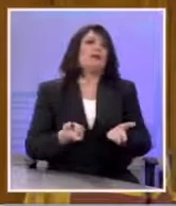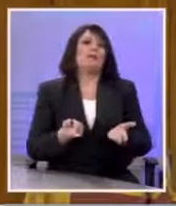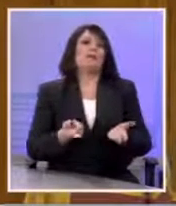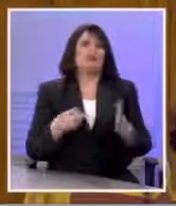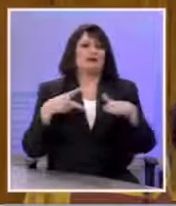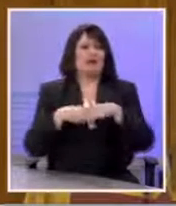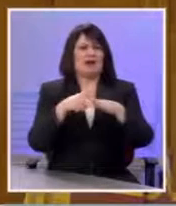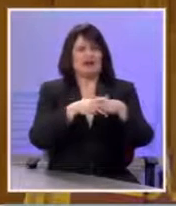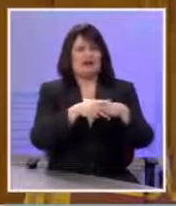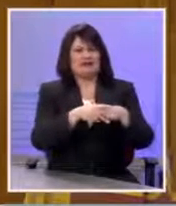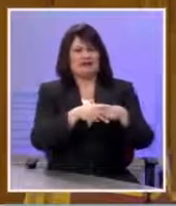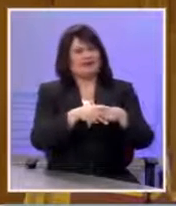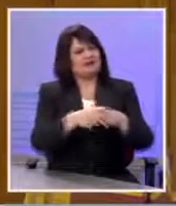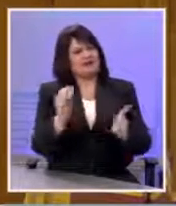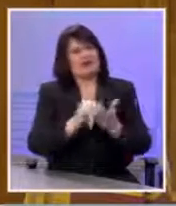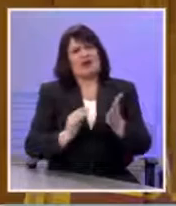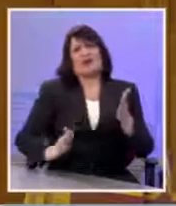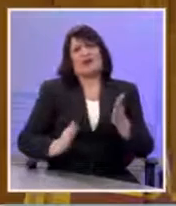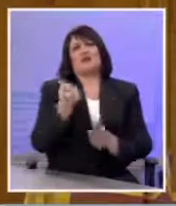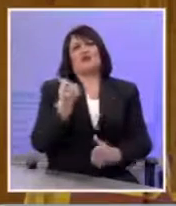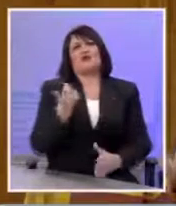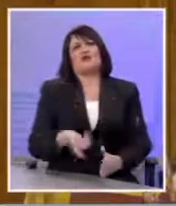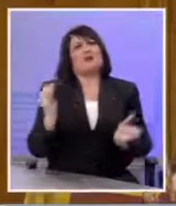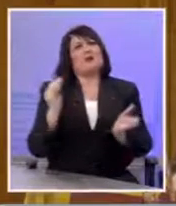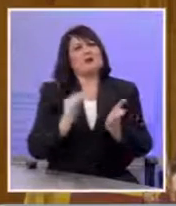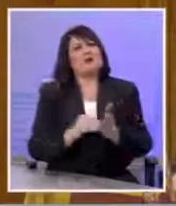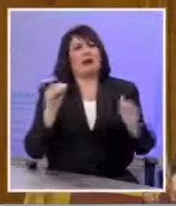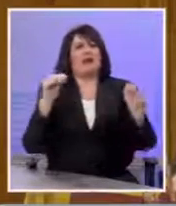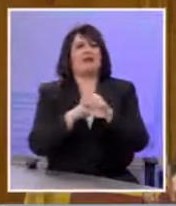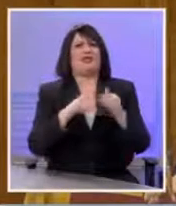τράπεζες, ούτε για επανεκκίνηση της οικονομίας, ούτε για επενδύσεις.